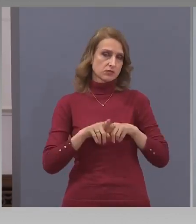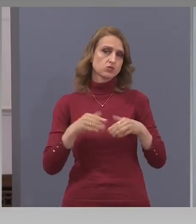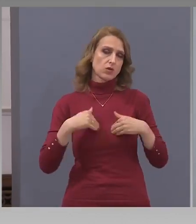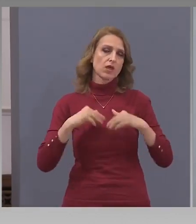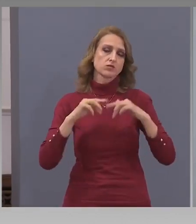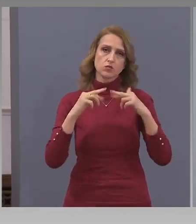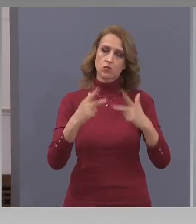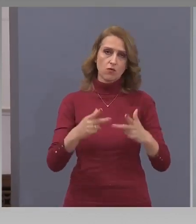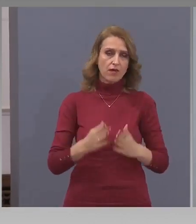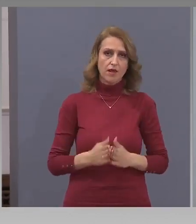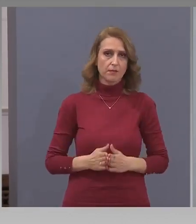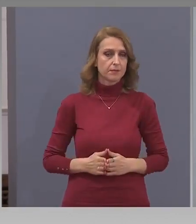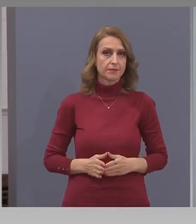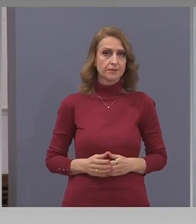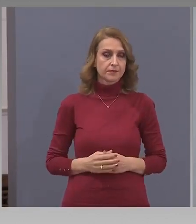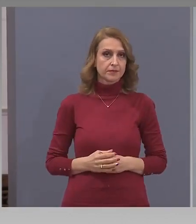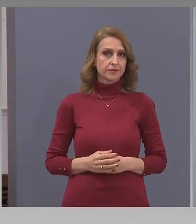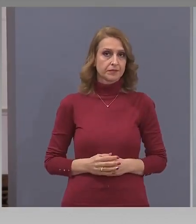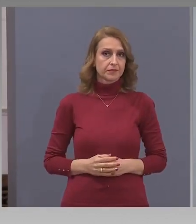ви отговорил.